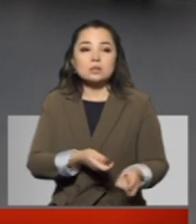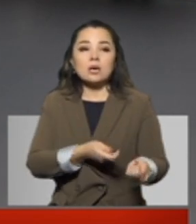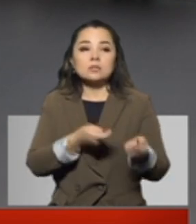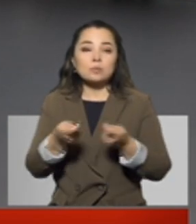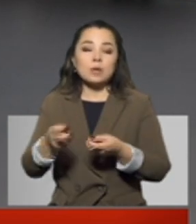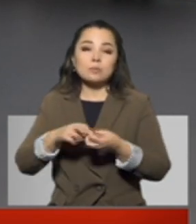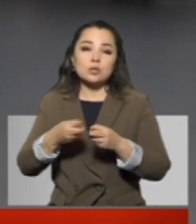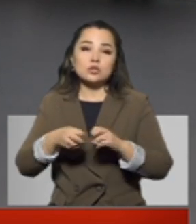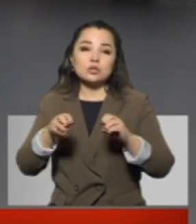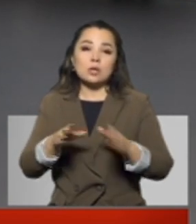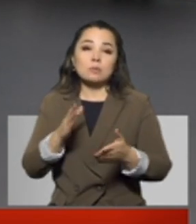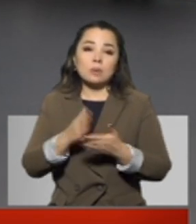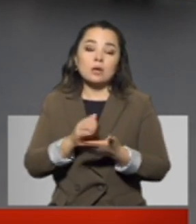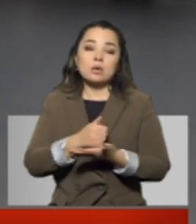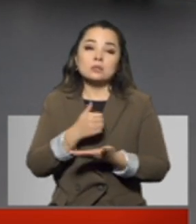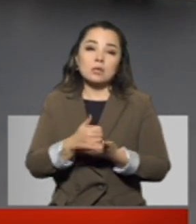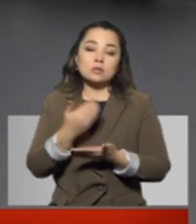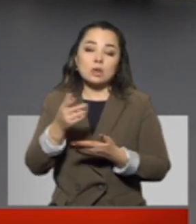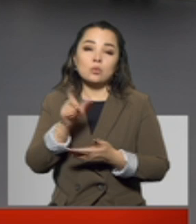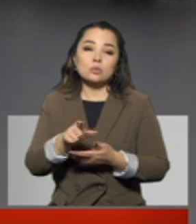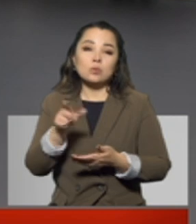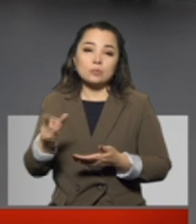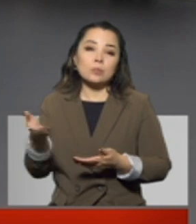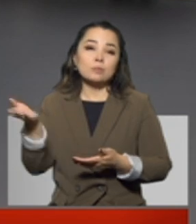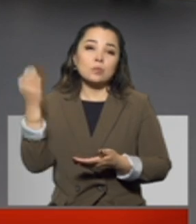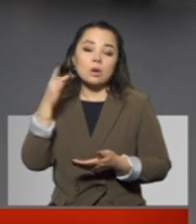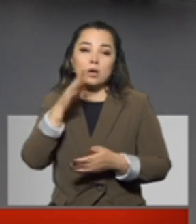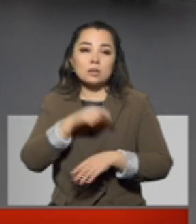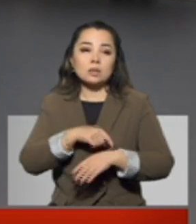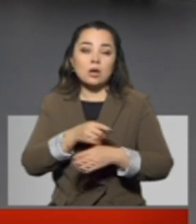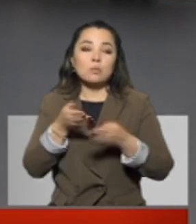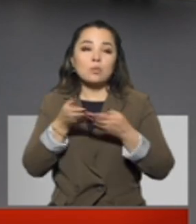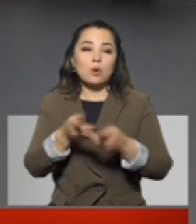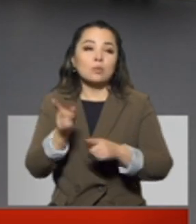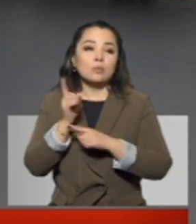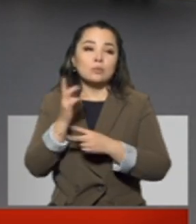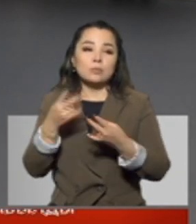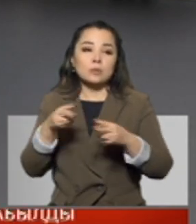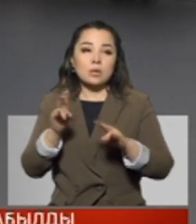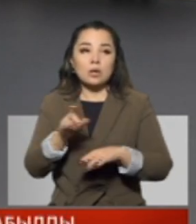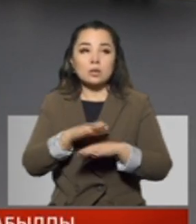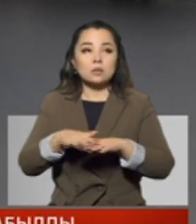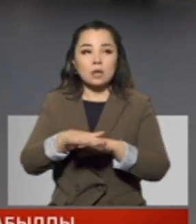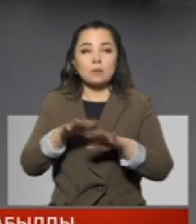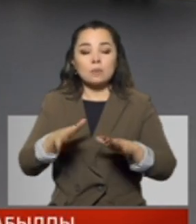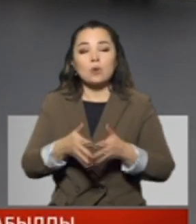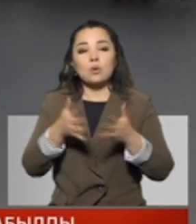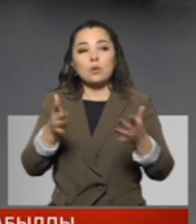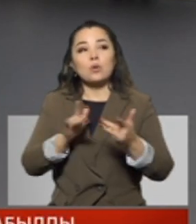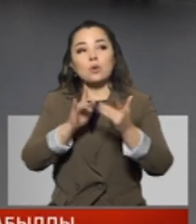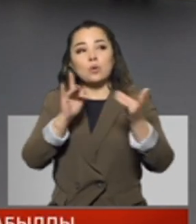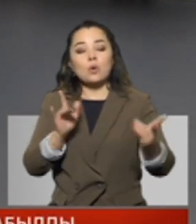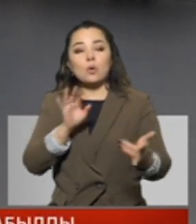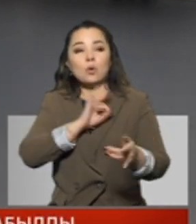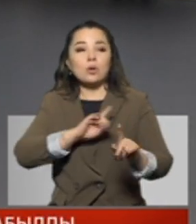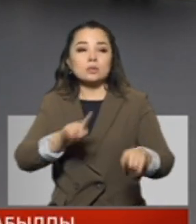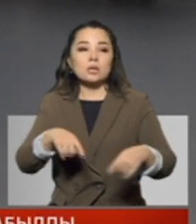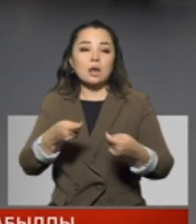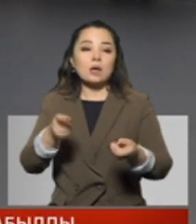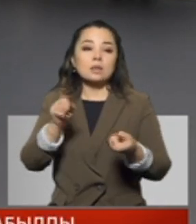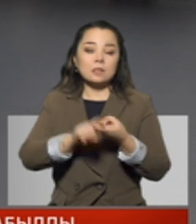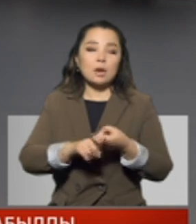мәселесі шешілді. Ең бастысы жолаушылар бұрынғыдай сағаттап паром күтпейді. Осылайша еліміздегі ең үлкен көпірдің қолданысқа берілуіне